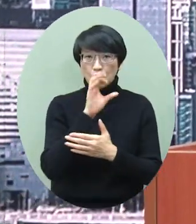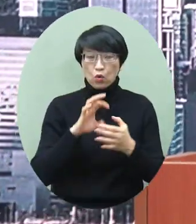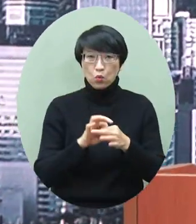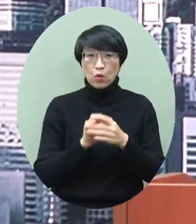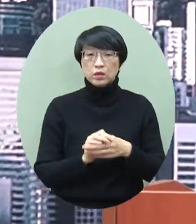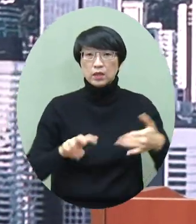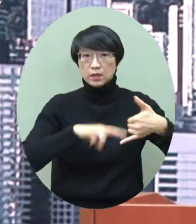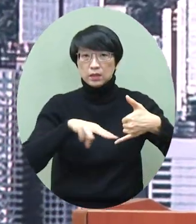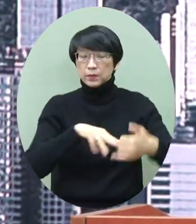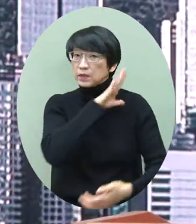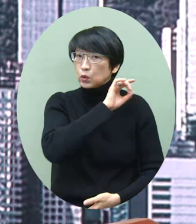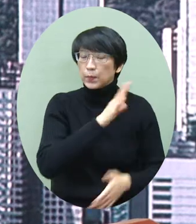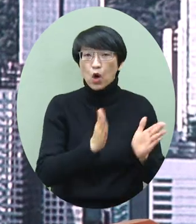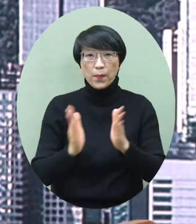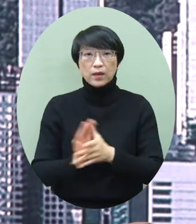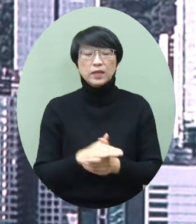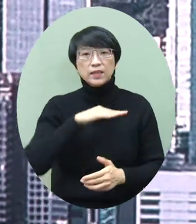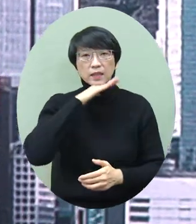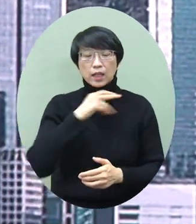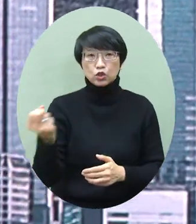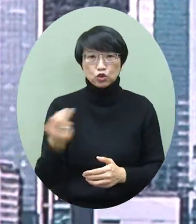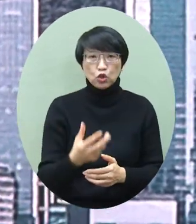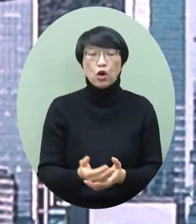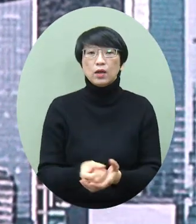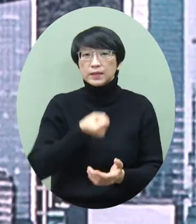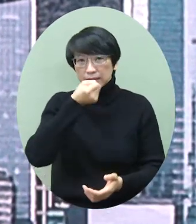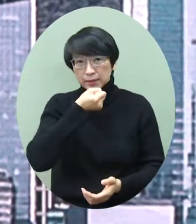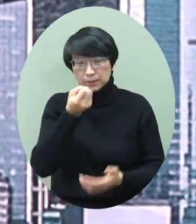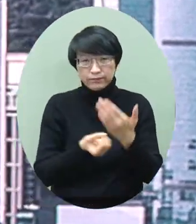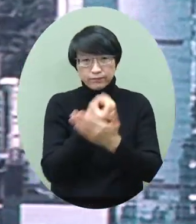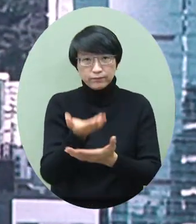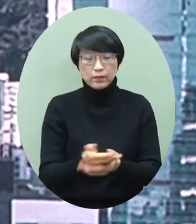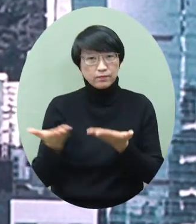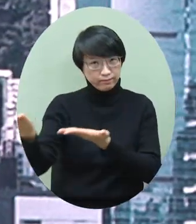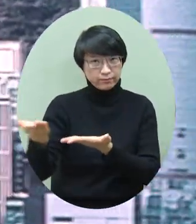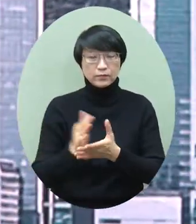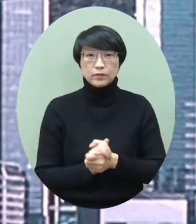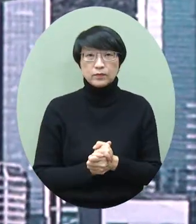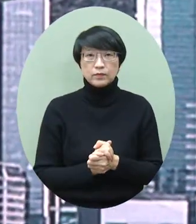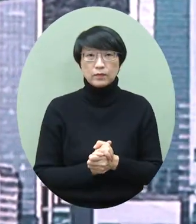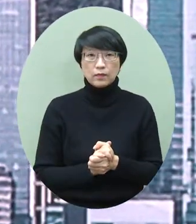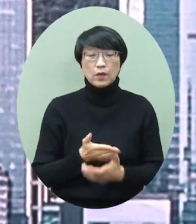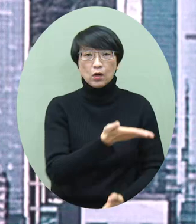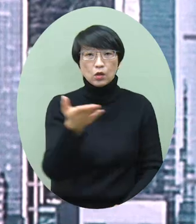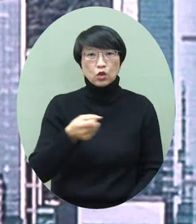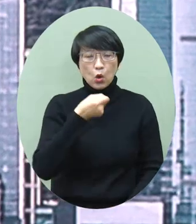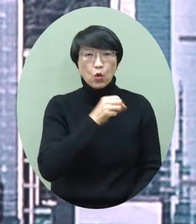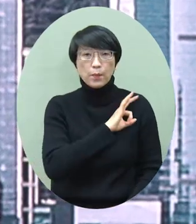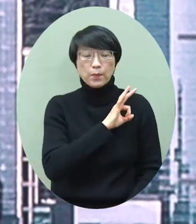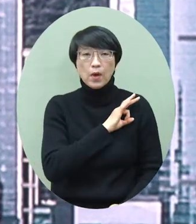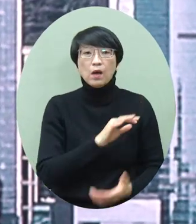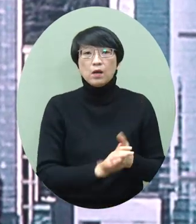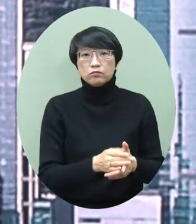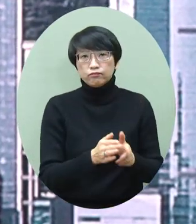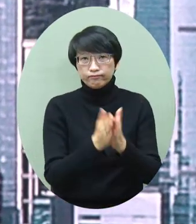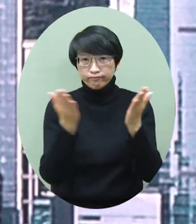檢疫酒店嘅安排嘅。咁稍後咧又再會接受大家嘅提問。咁而家先請聶局長。 好啊，各位傳媒朋友，各位市民嚇，